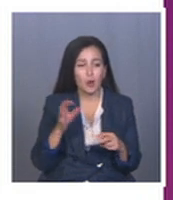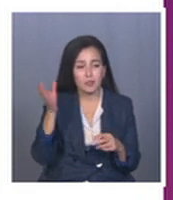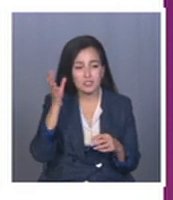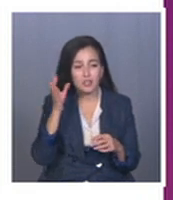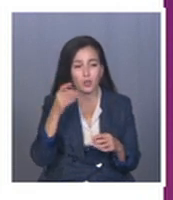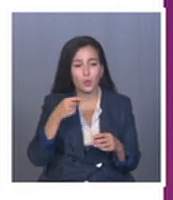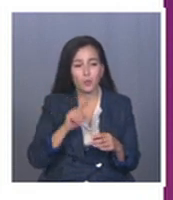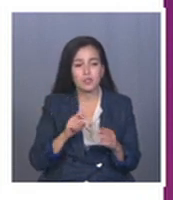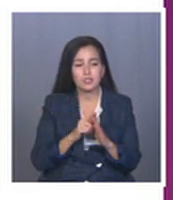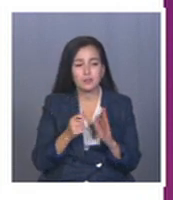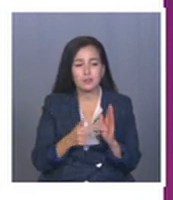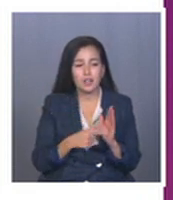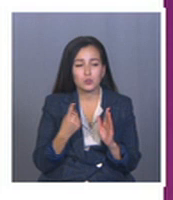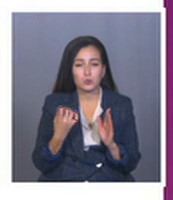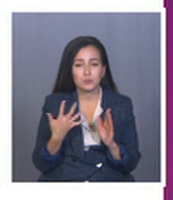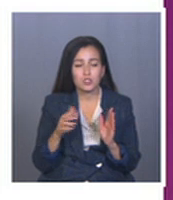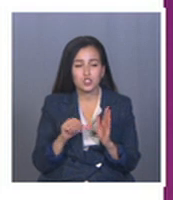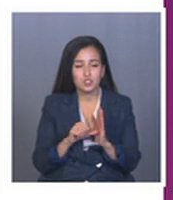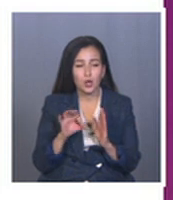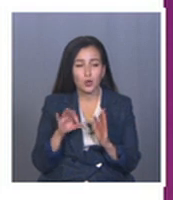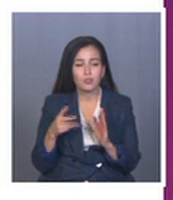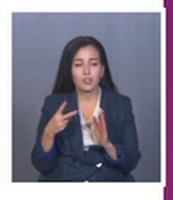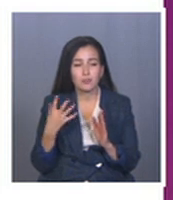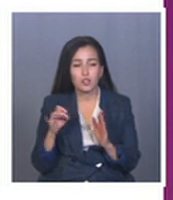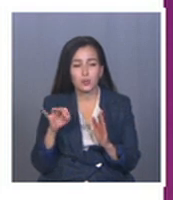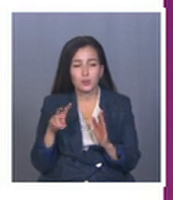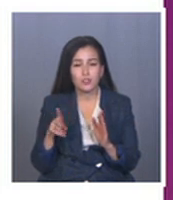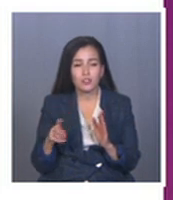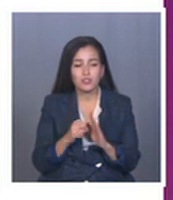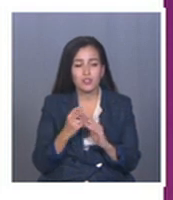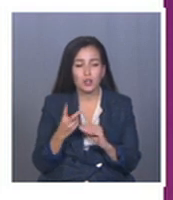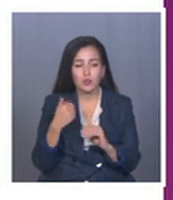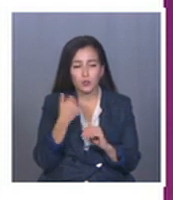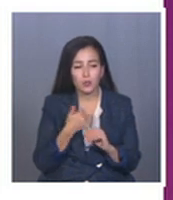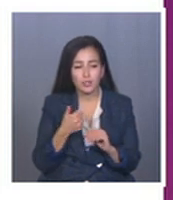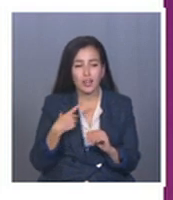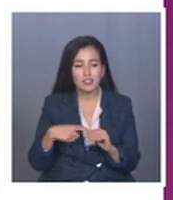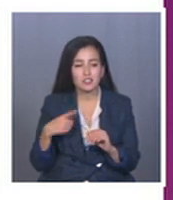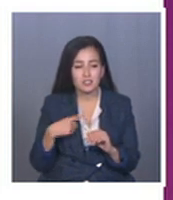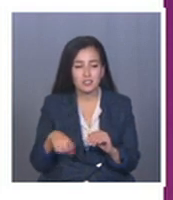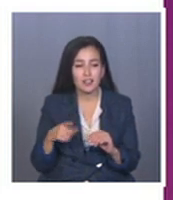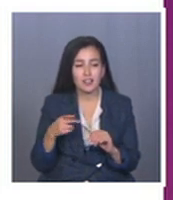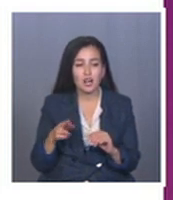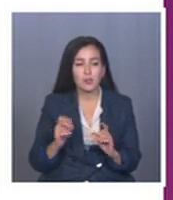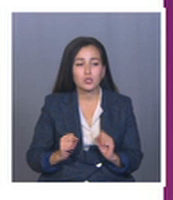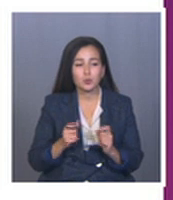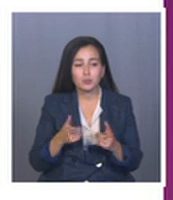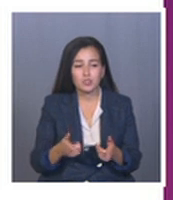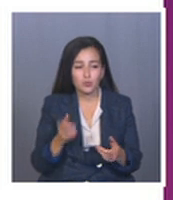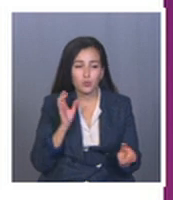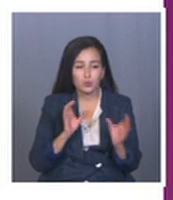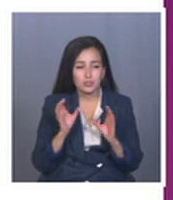номером 17156 от 25 июня 2002 года, характеристику для поступающих в